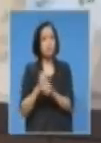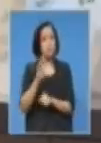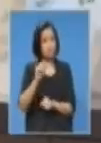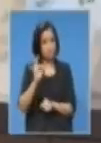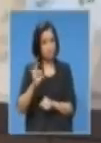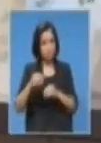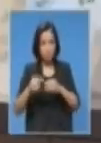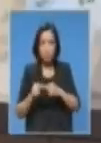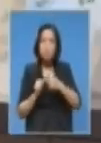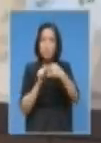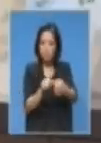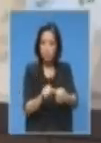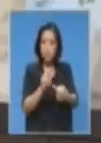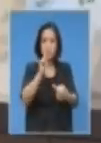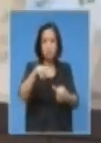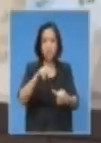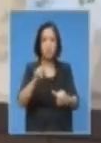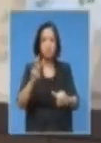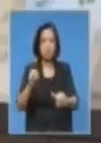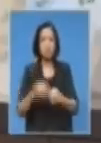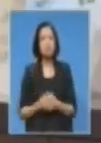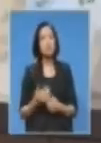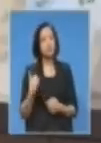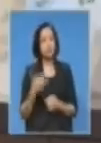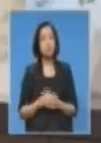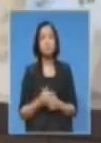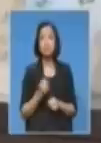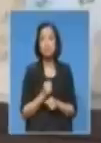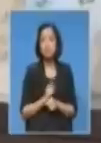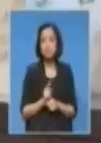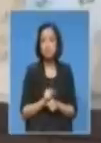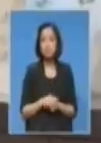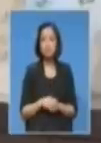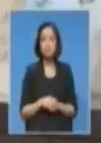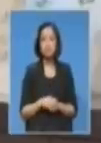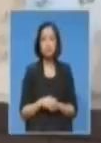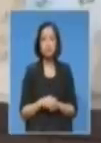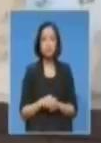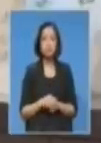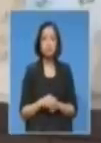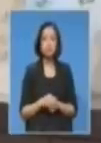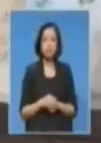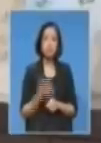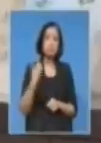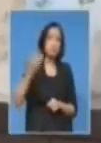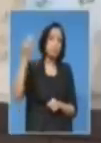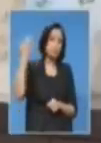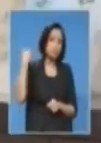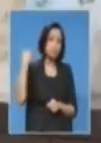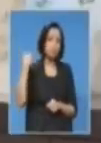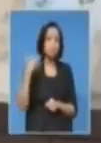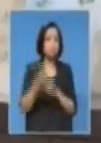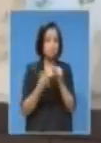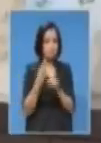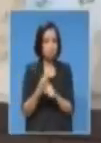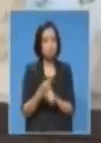อไปอีก 1,000 กิโลเมตรนะครับซึ่งในส่วนที่จะเติมให้นี้ถือว่าเป็นการเติมจากที่ในอดีตที่ผ่านมานั้นปีหนึ่ง